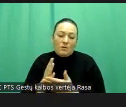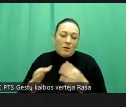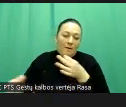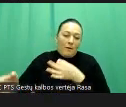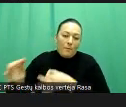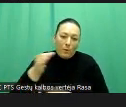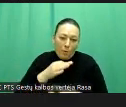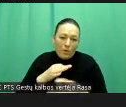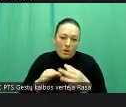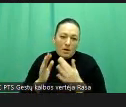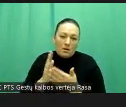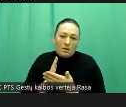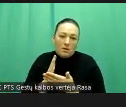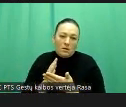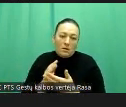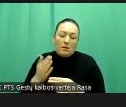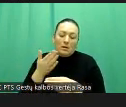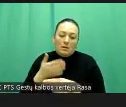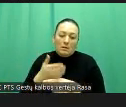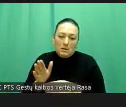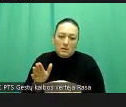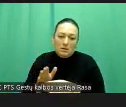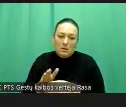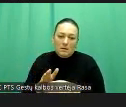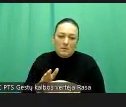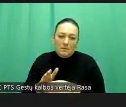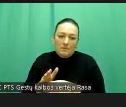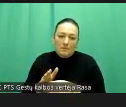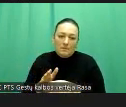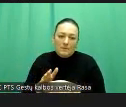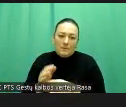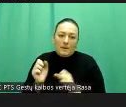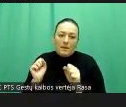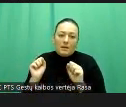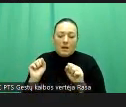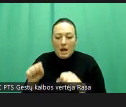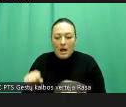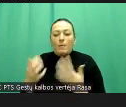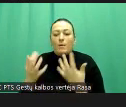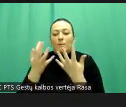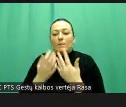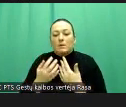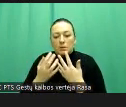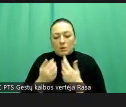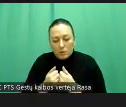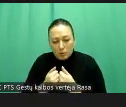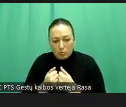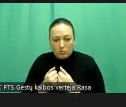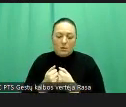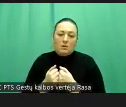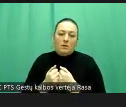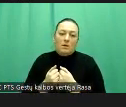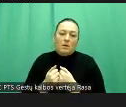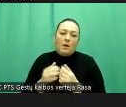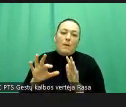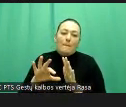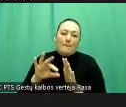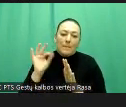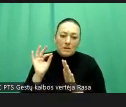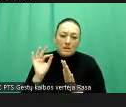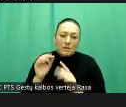taip, jie tam ir skirti ir tai galima paskaičiuoti ir pasirinkti